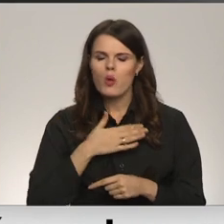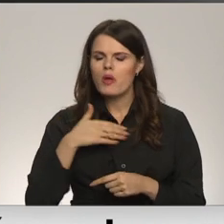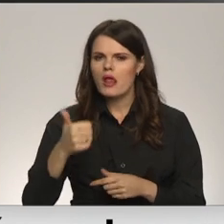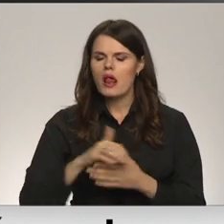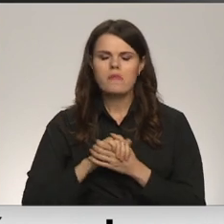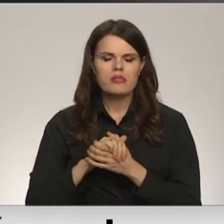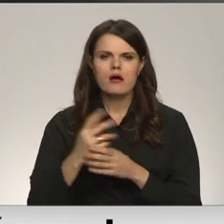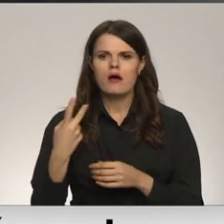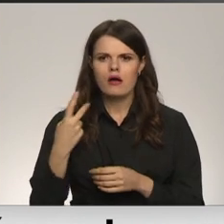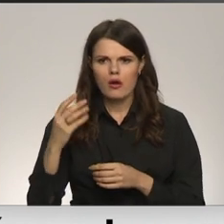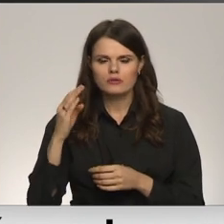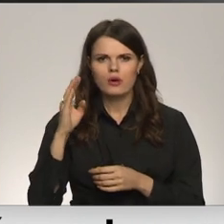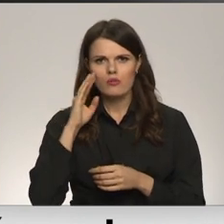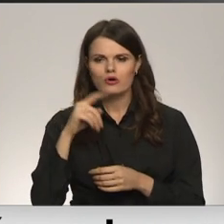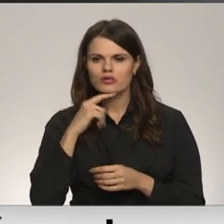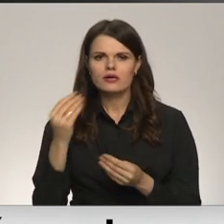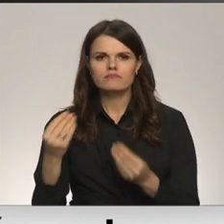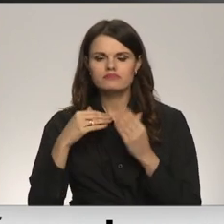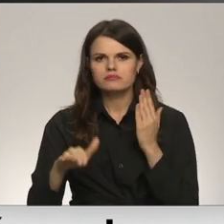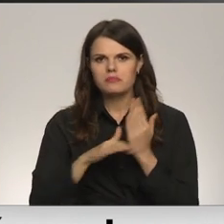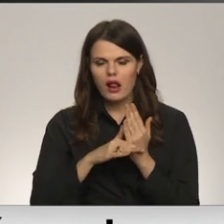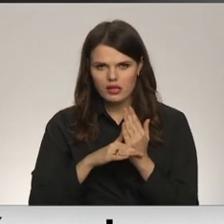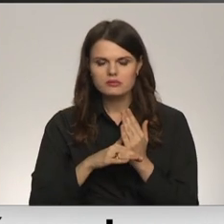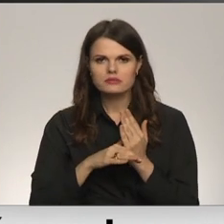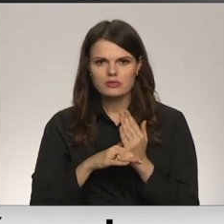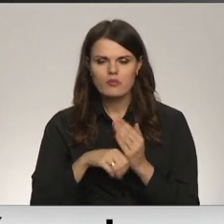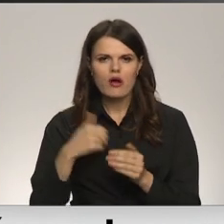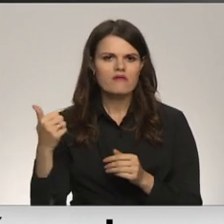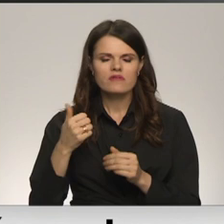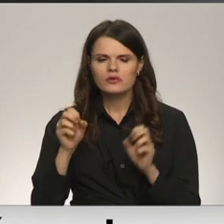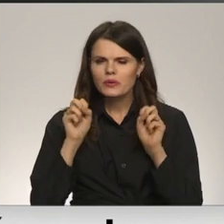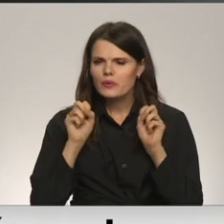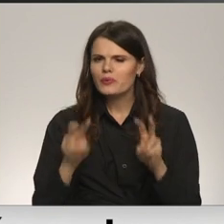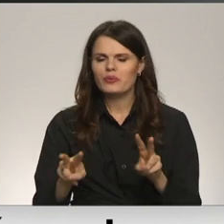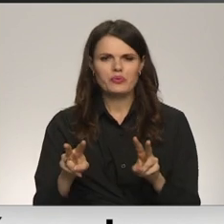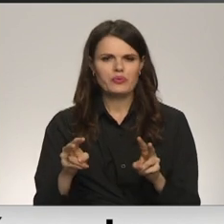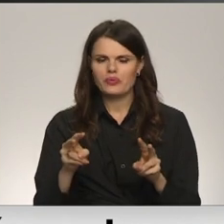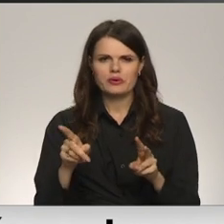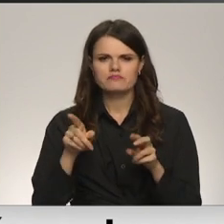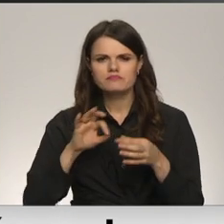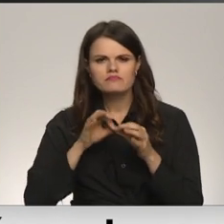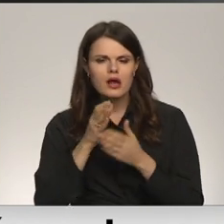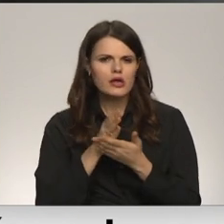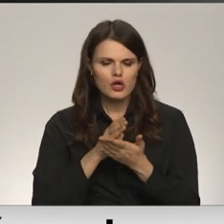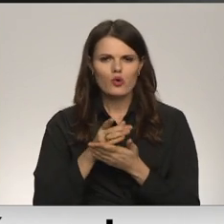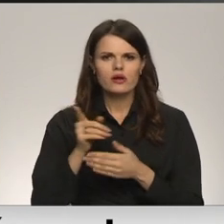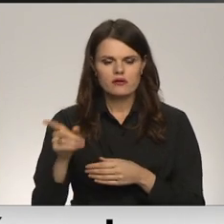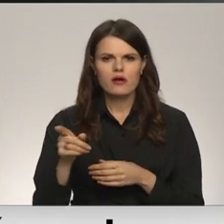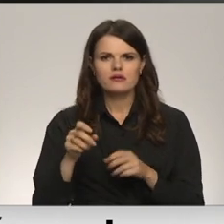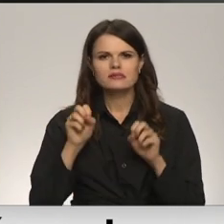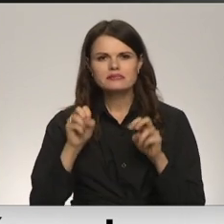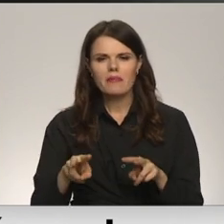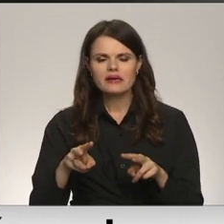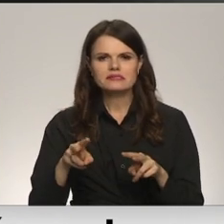draugs. Puiši mums grib sagādāt medicīnas palīdzību. Viņi ir izcili speciālisti mikroķirurģijā. Speciālisti apdegumu